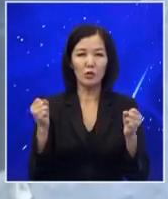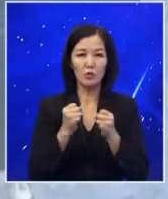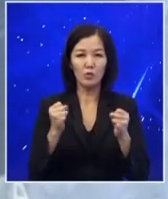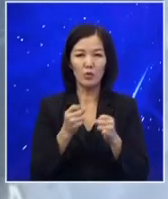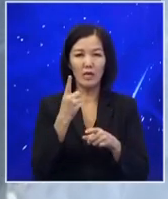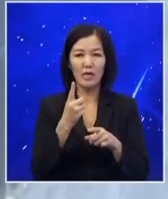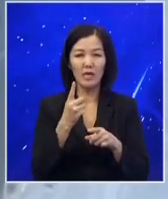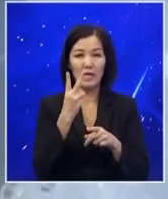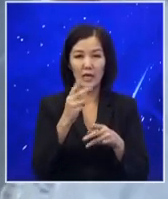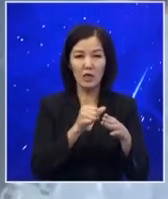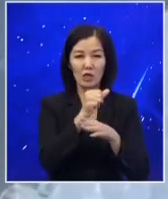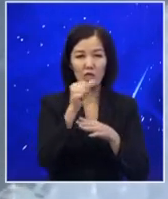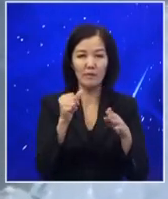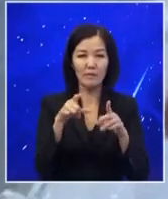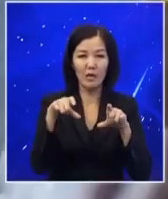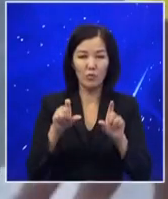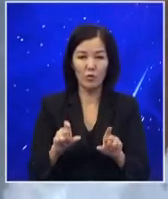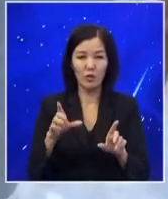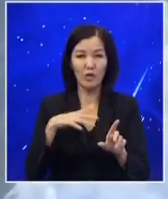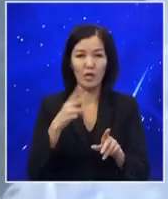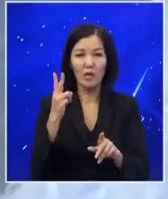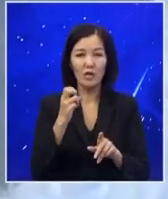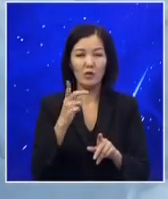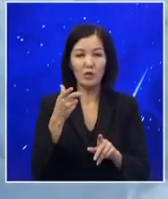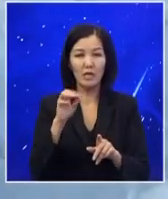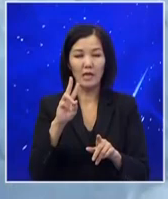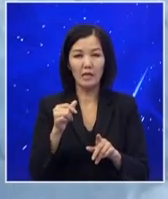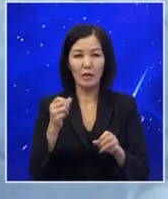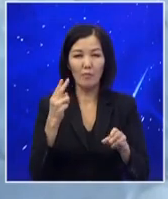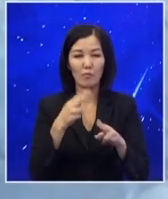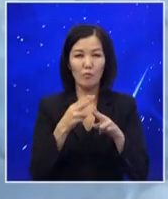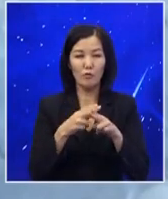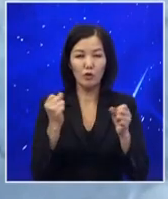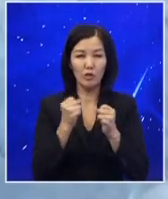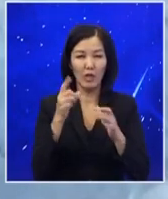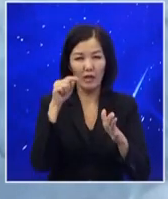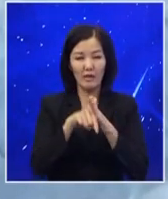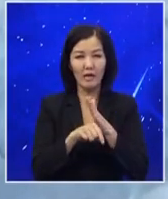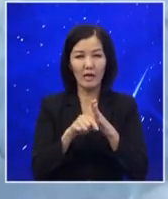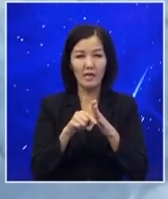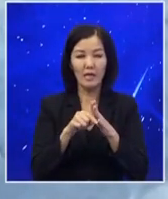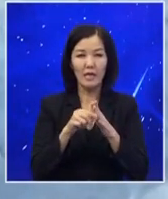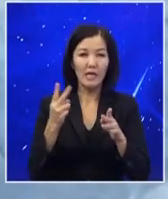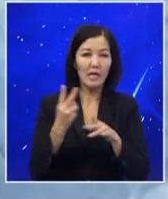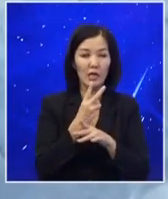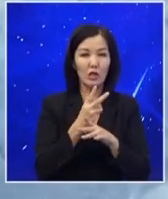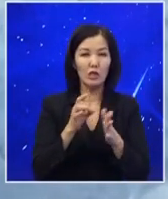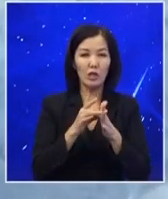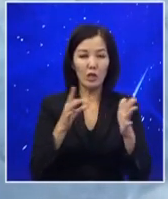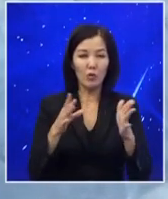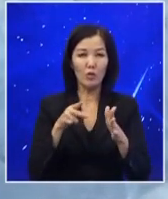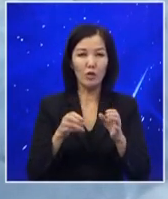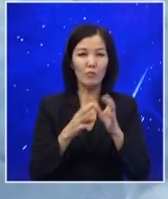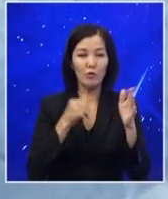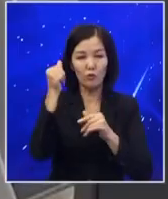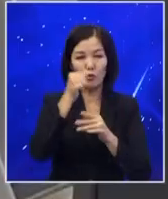бойы тапжылмастан отырды. Текшенің ішіне 200 килограмнан астам мұз салынған. Бұл Коберлдің екінші мұз рекорды.